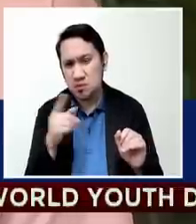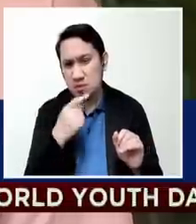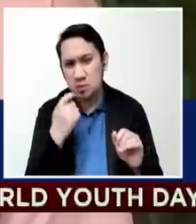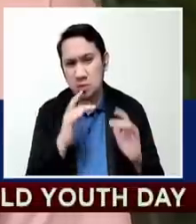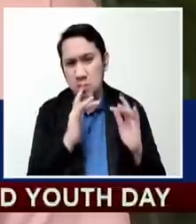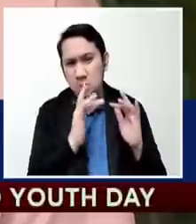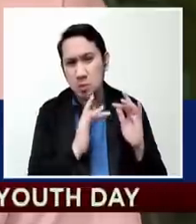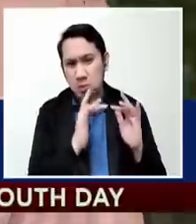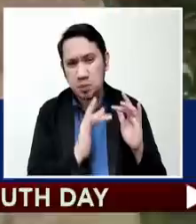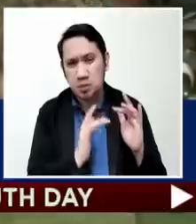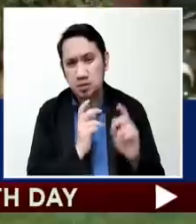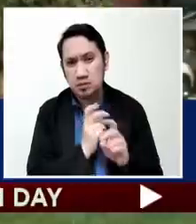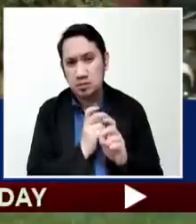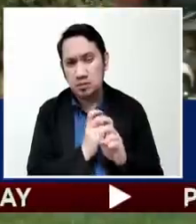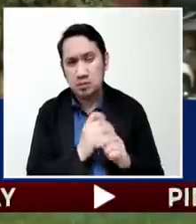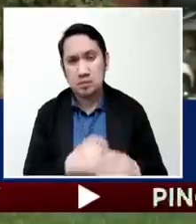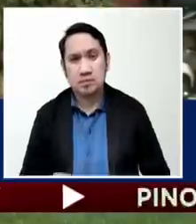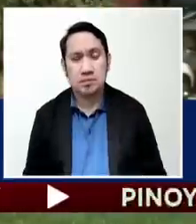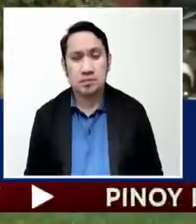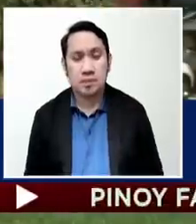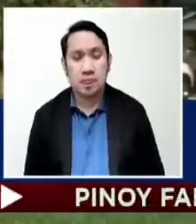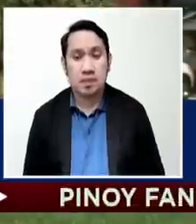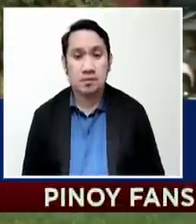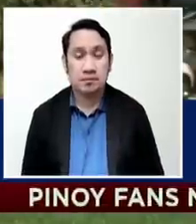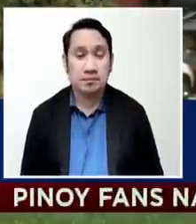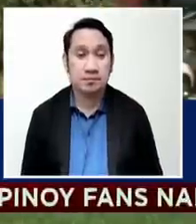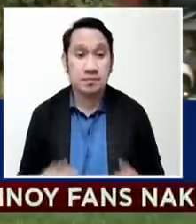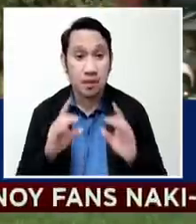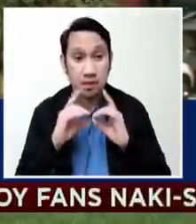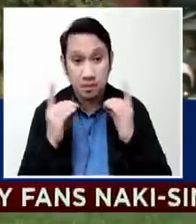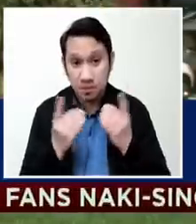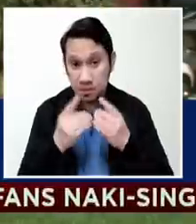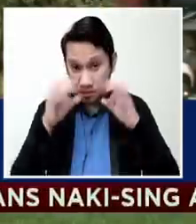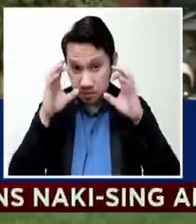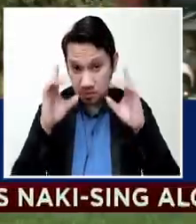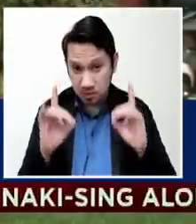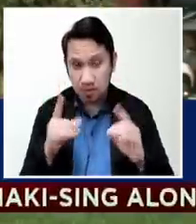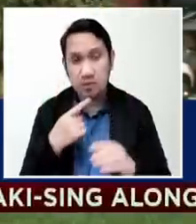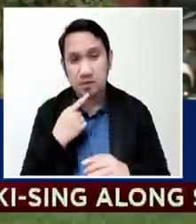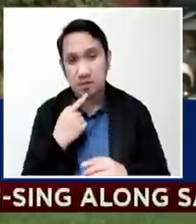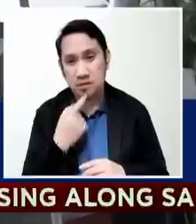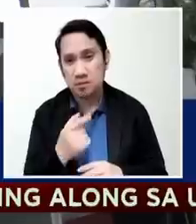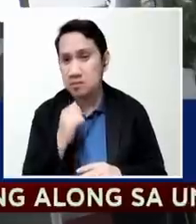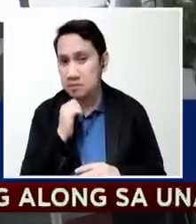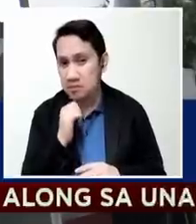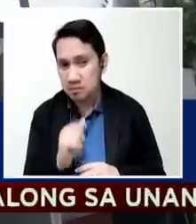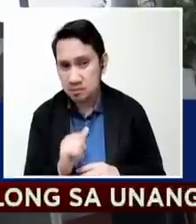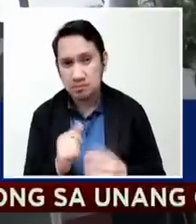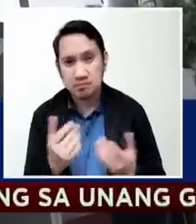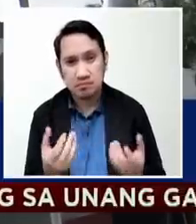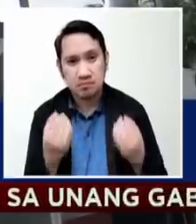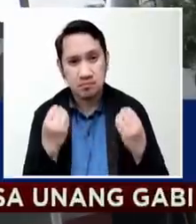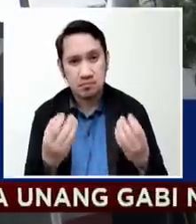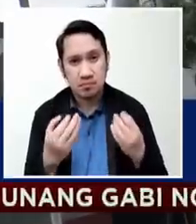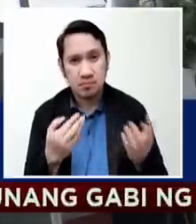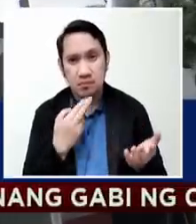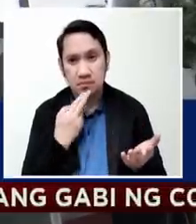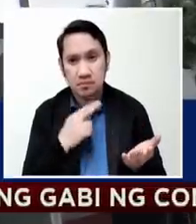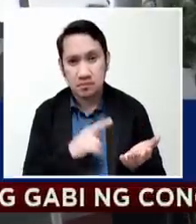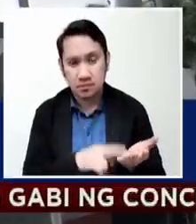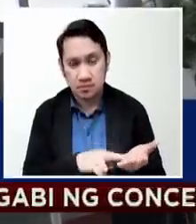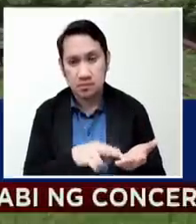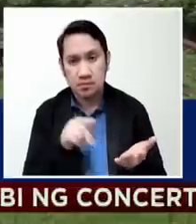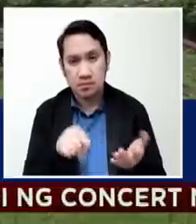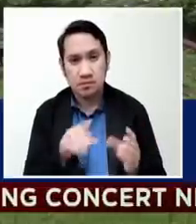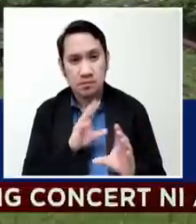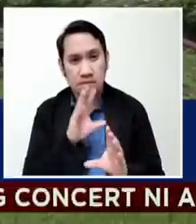connection namin. Batid ng Department of Education na hindi talaga ganun karami ang nagparehistro para